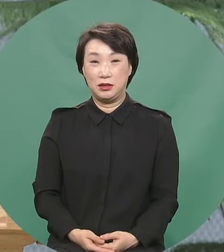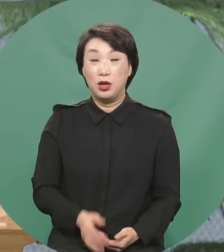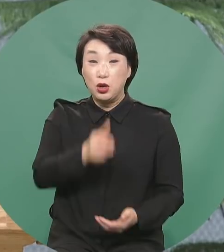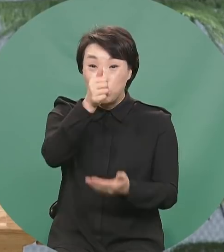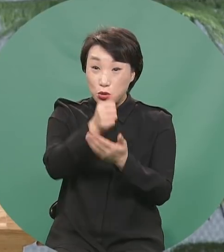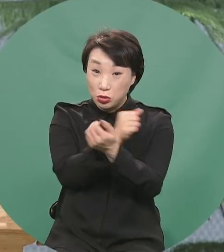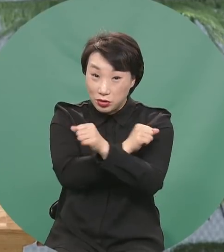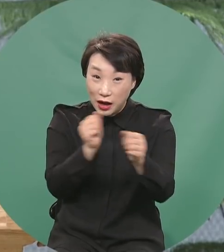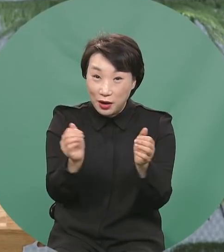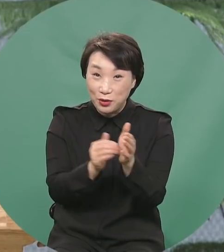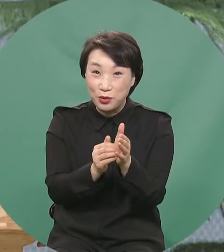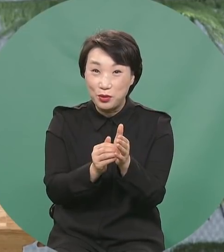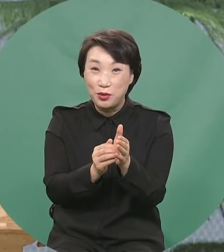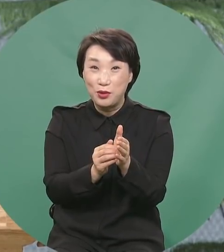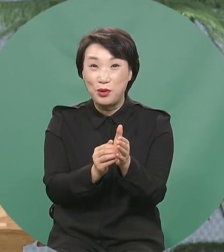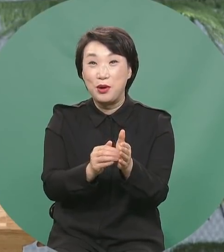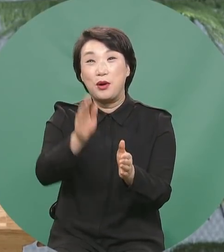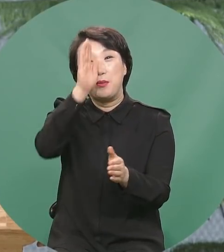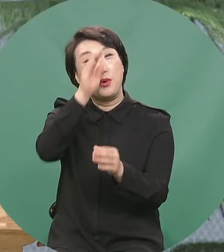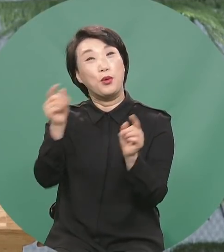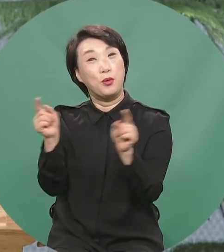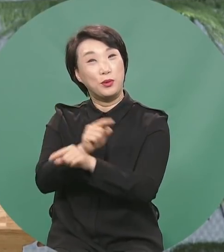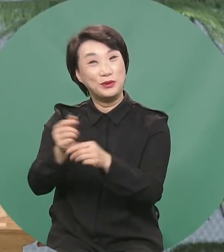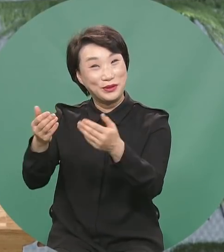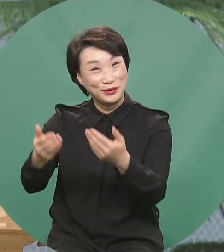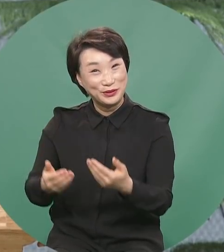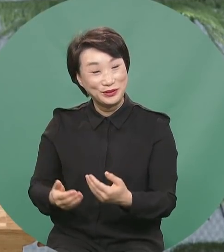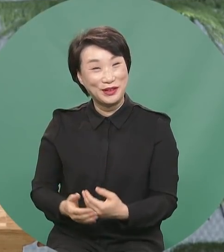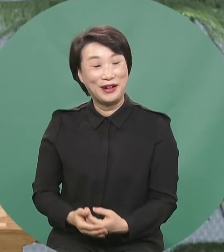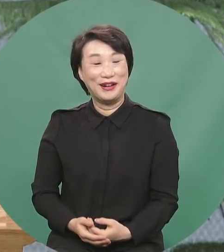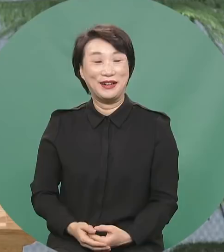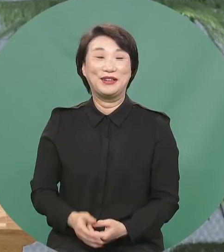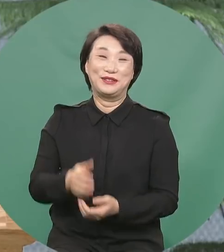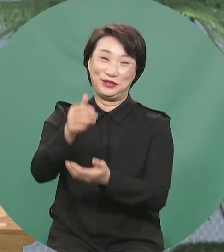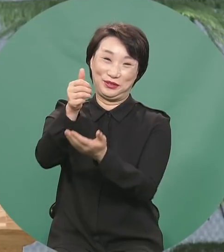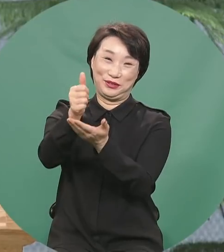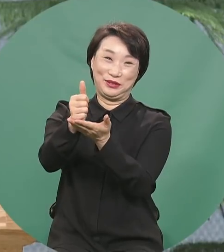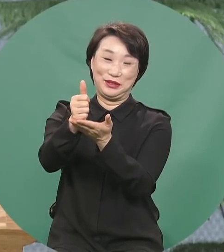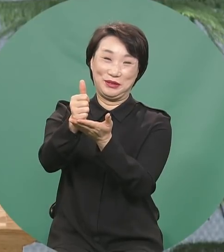죄도 사하시고 병도 고치시는 분이라고